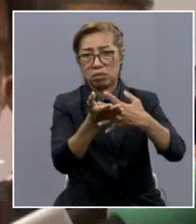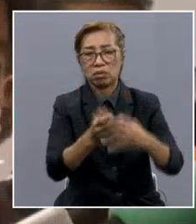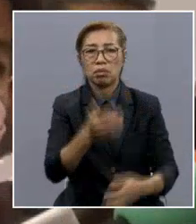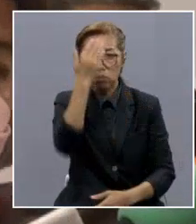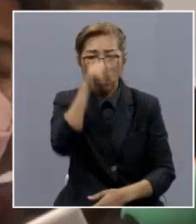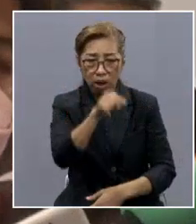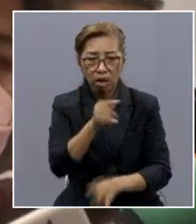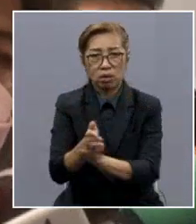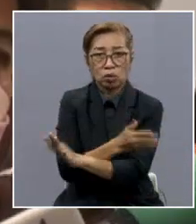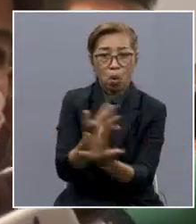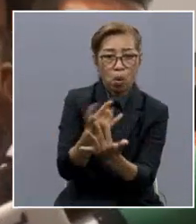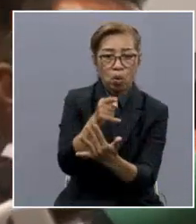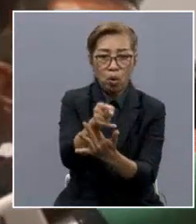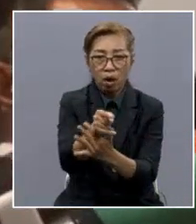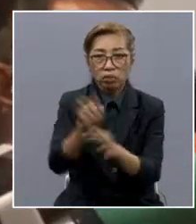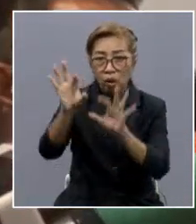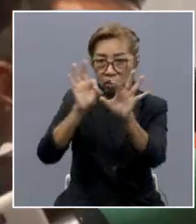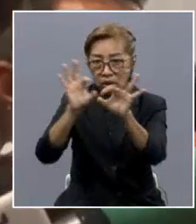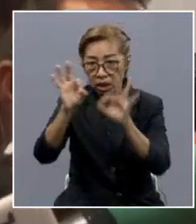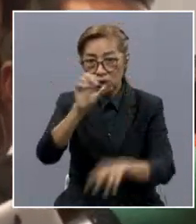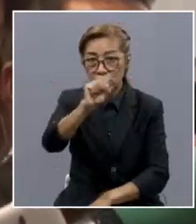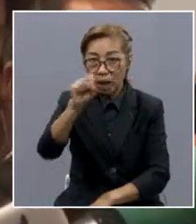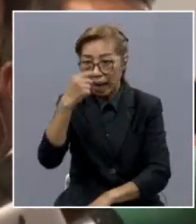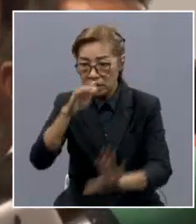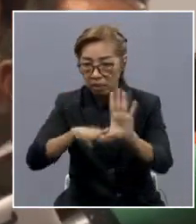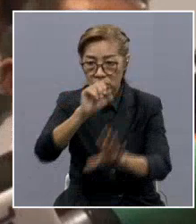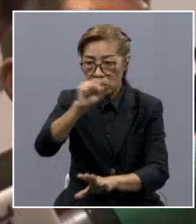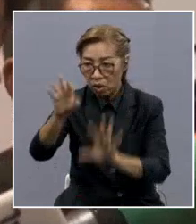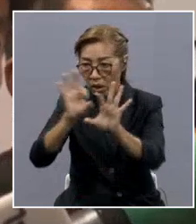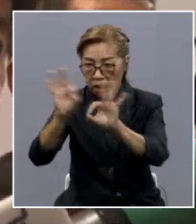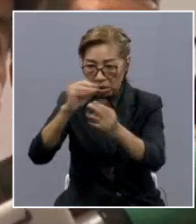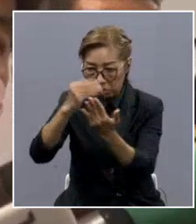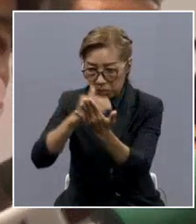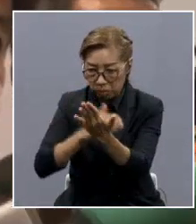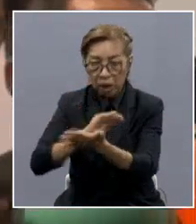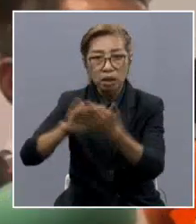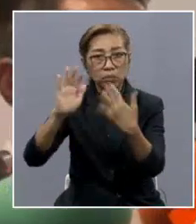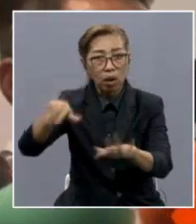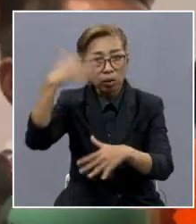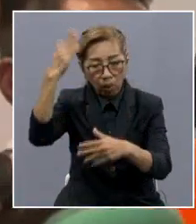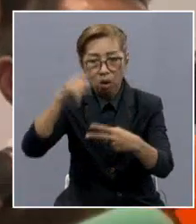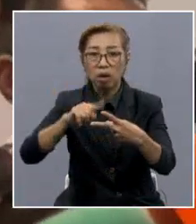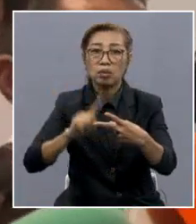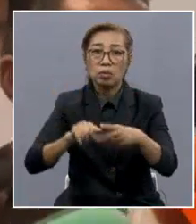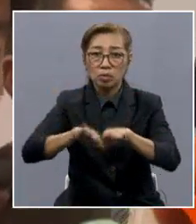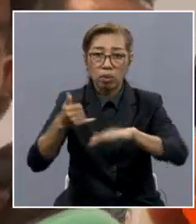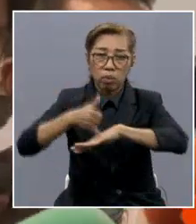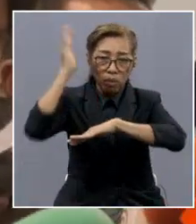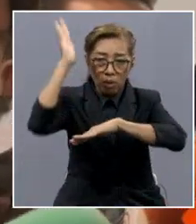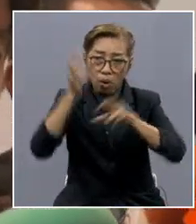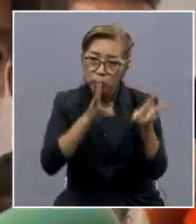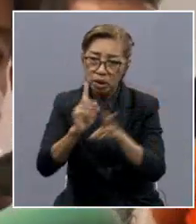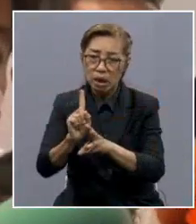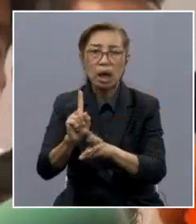พราะว่าจะต้องรอให้การจัดวางตัวผู้สมัครเนี่ยเรียบร้อยก่อนและก็ยังไม่มีการกำหนดรูปแบบว่าจะปราศัยในรูปแบบไหนอาจจะ